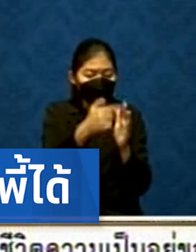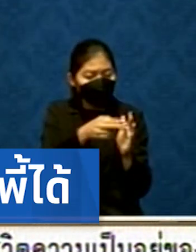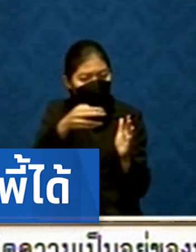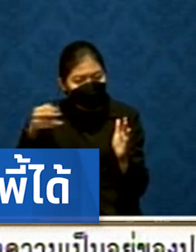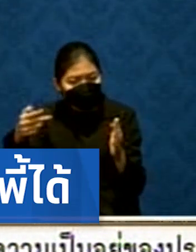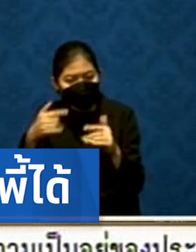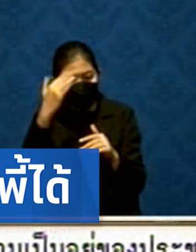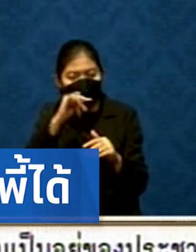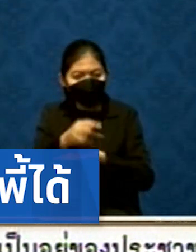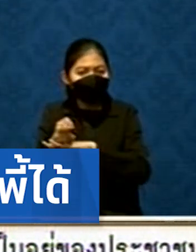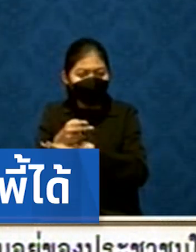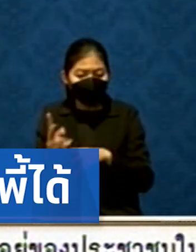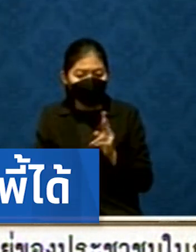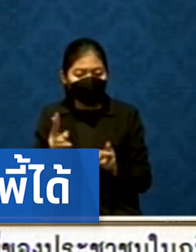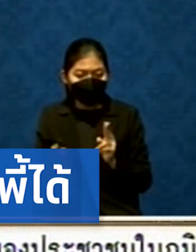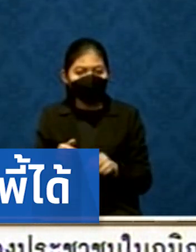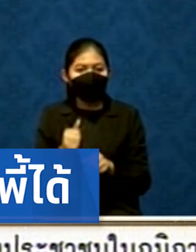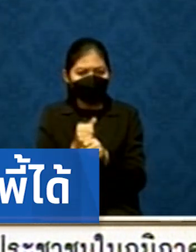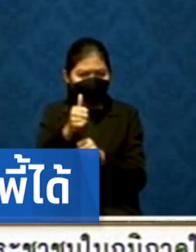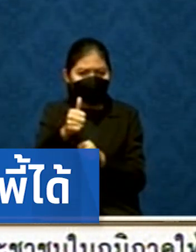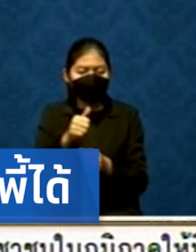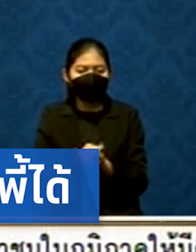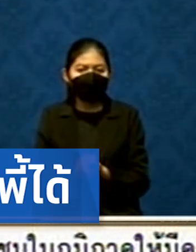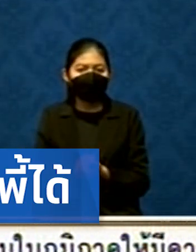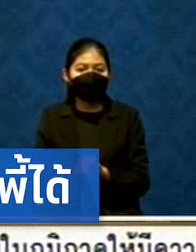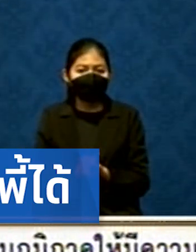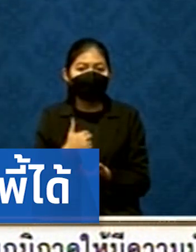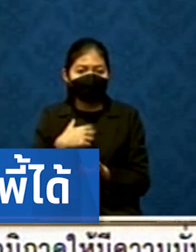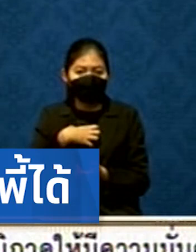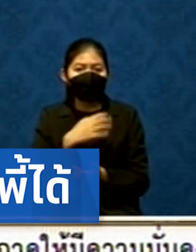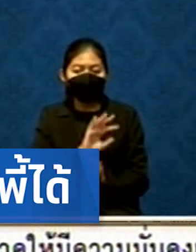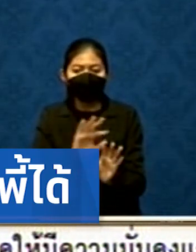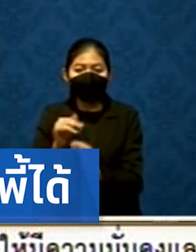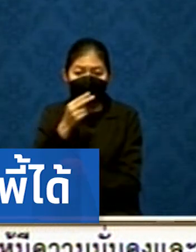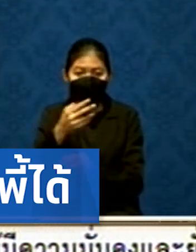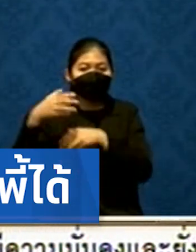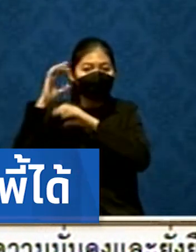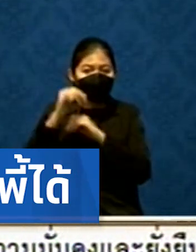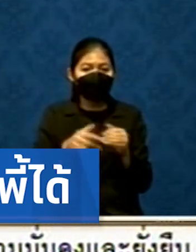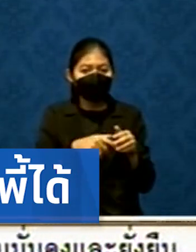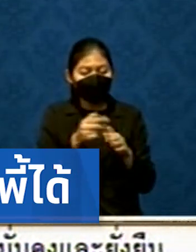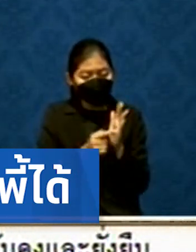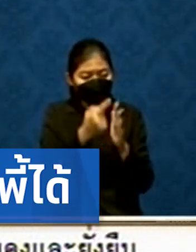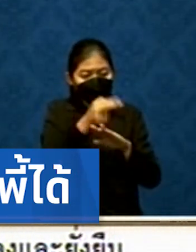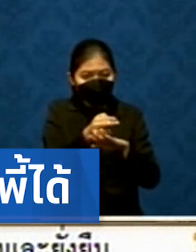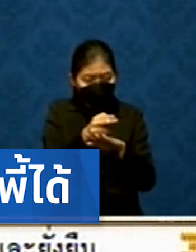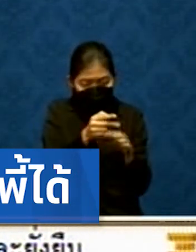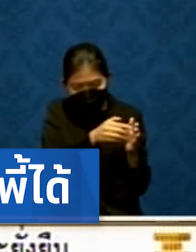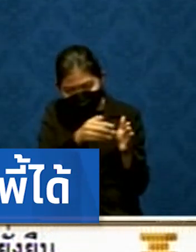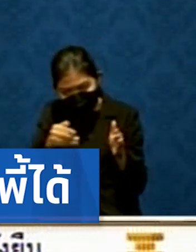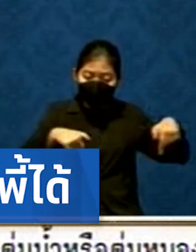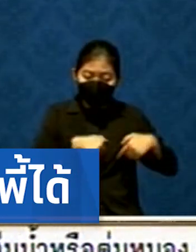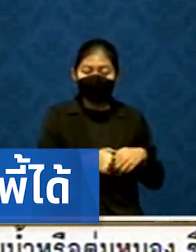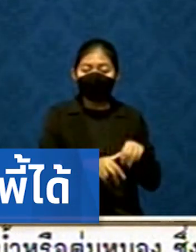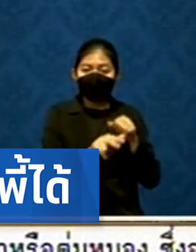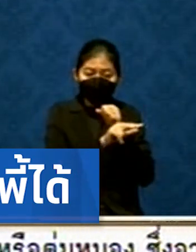ตัดต่อกันได้นะครับแล้วก็การที่ผมพูดเนี่ยก็เห็นได้ชัดเจนว่าผมบอกอยู่ในบ้านนะอย่าออกไปข้างนอก